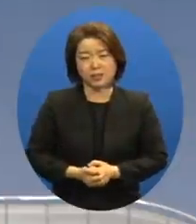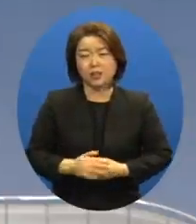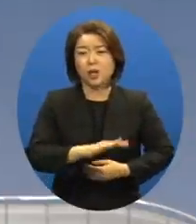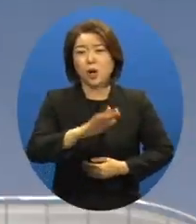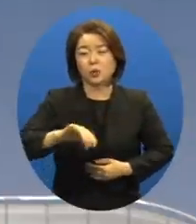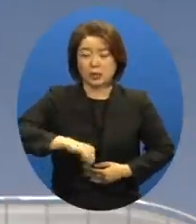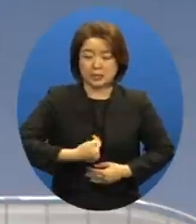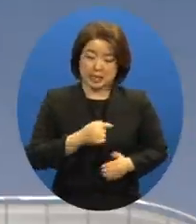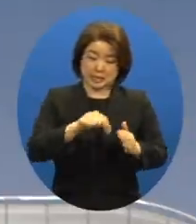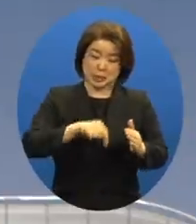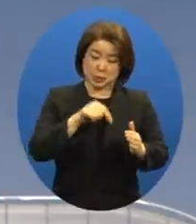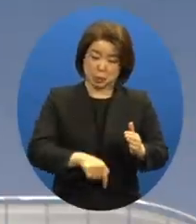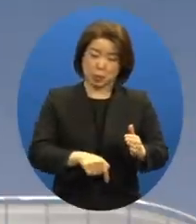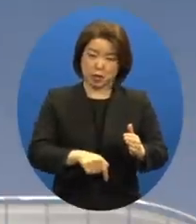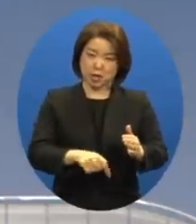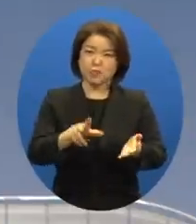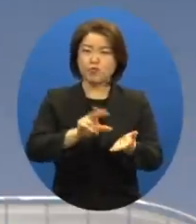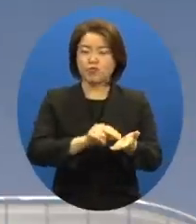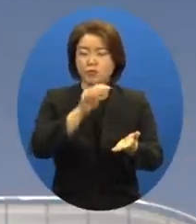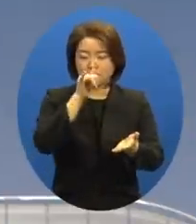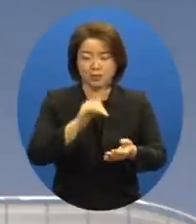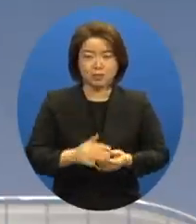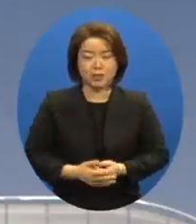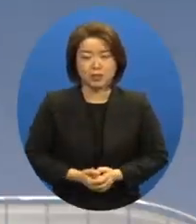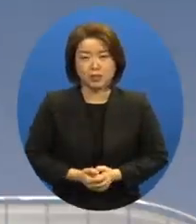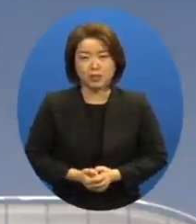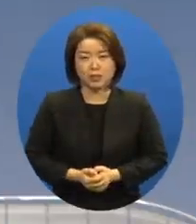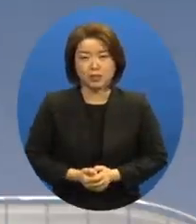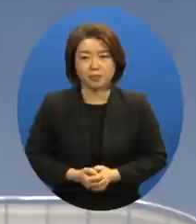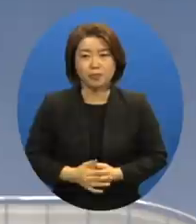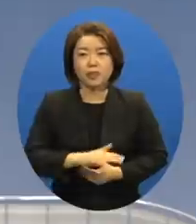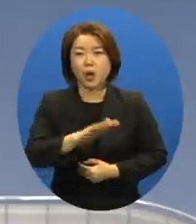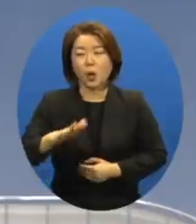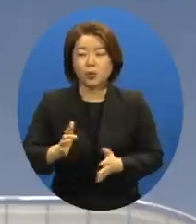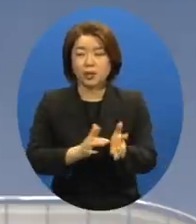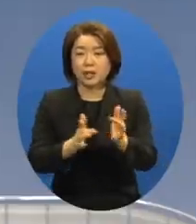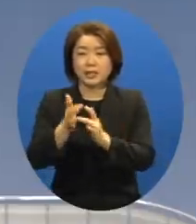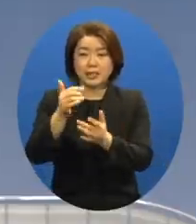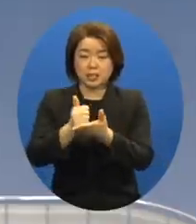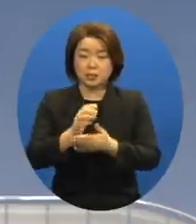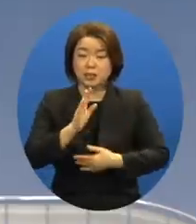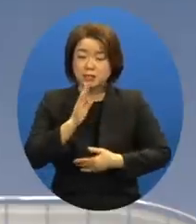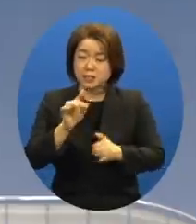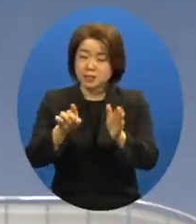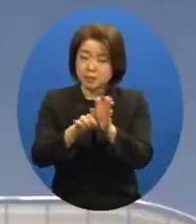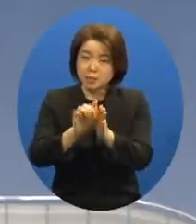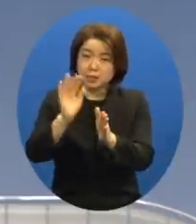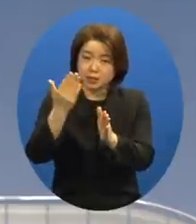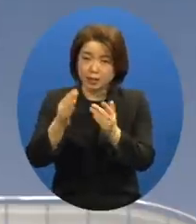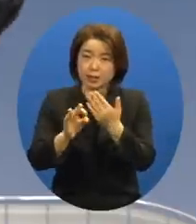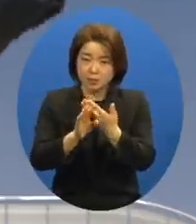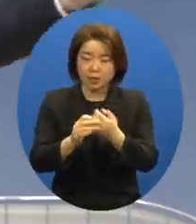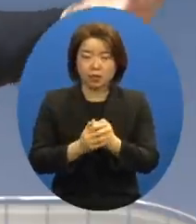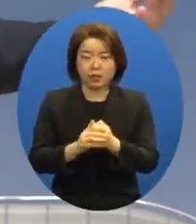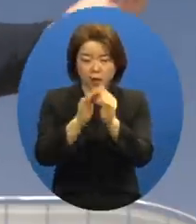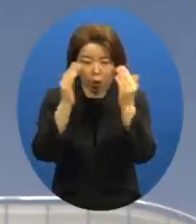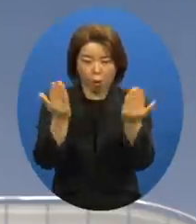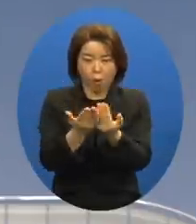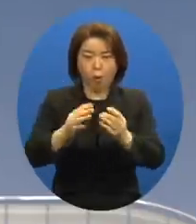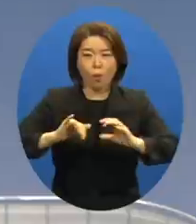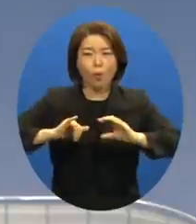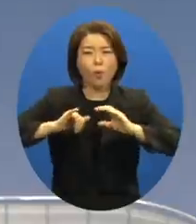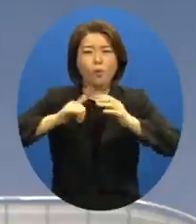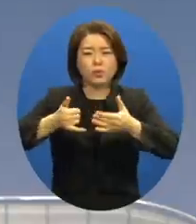우리 자신 속에 문제가 있는 겁니다 우리가 예수님을 진짜 믿게 되면 온 세상보다